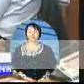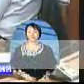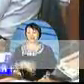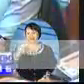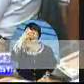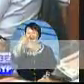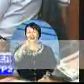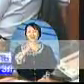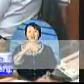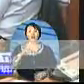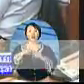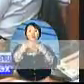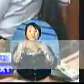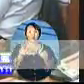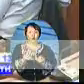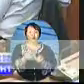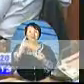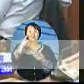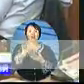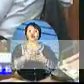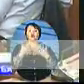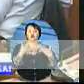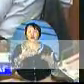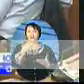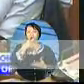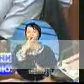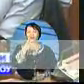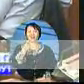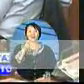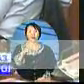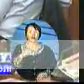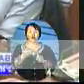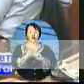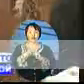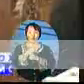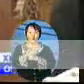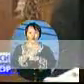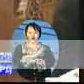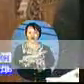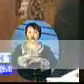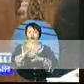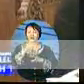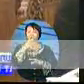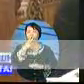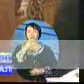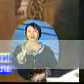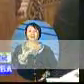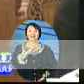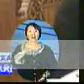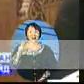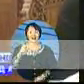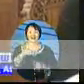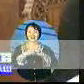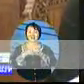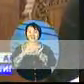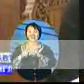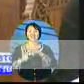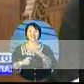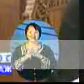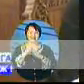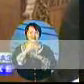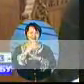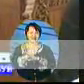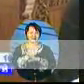За засгийн газараас улсын хурлд өргөн барьсан тамхины хяналтын тухай хуулийн төслөөр бол тамхины хэрэглээг аль болохоор хязгаарлах үүднээс